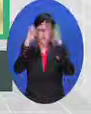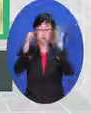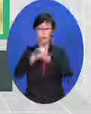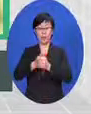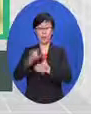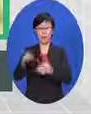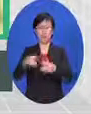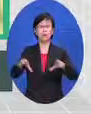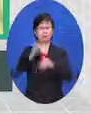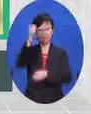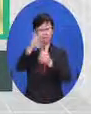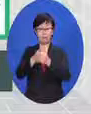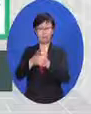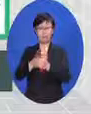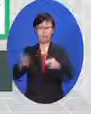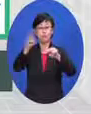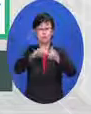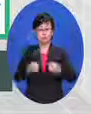2위를 차지했습니다.